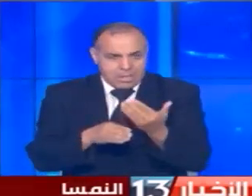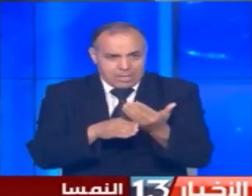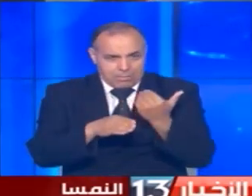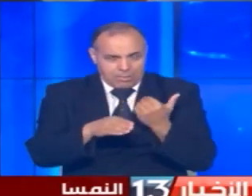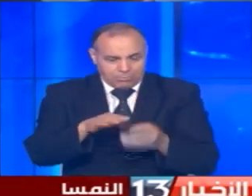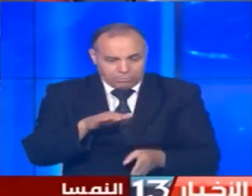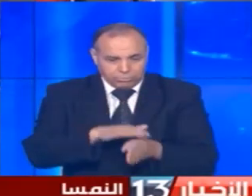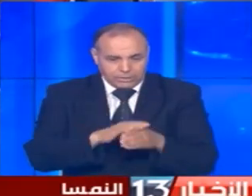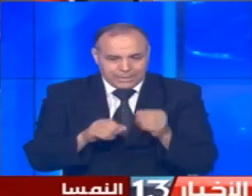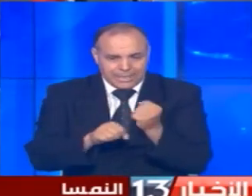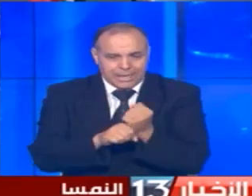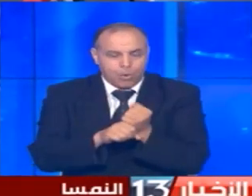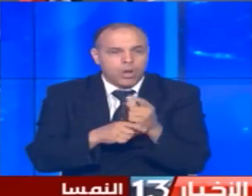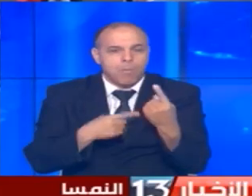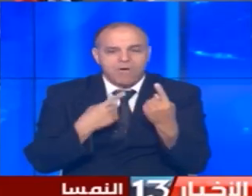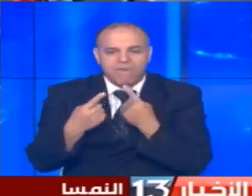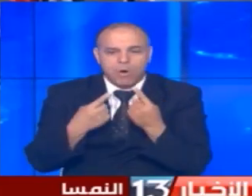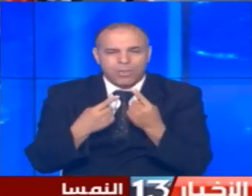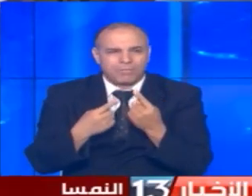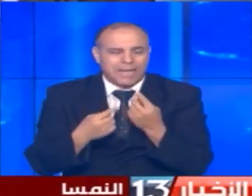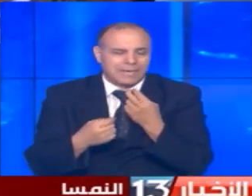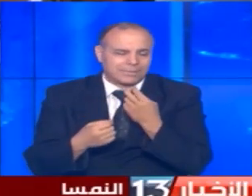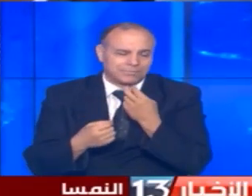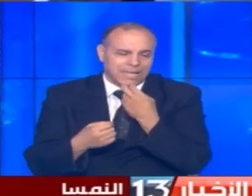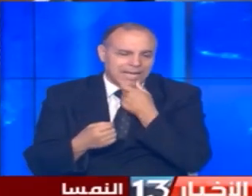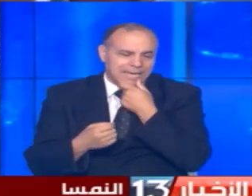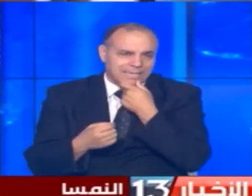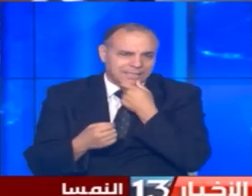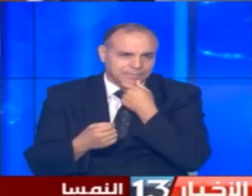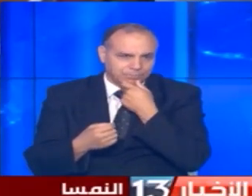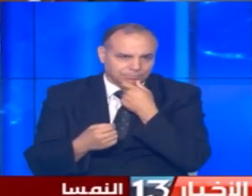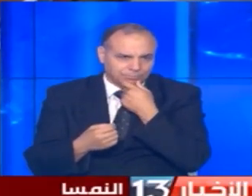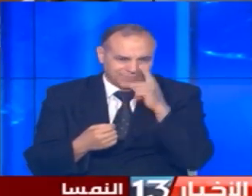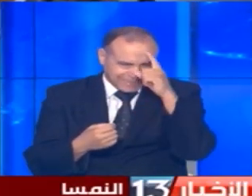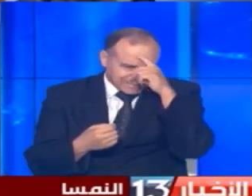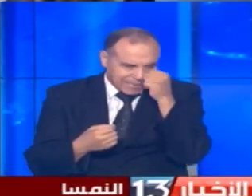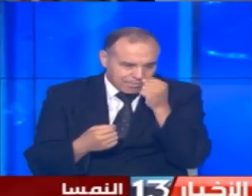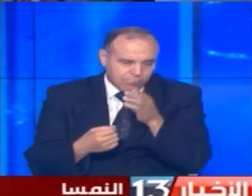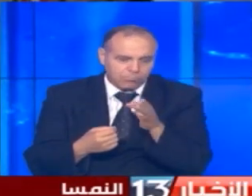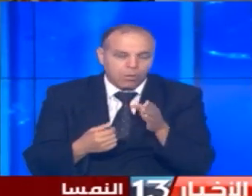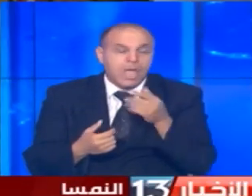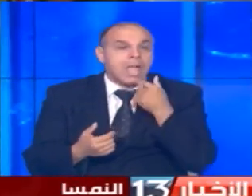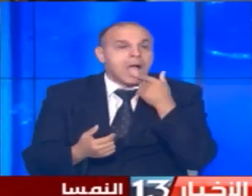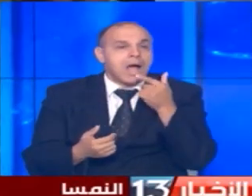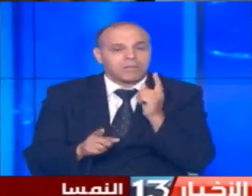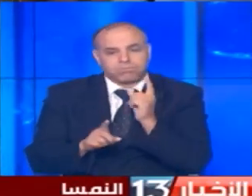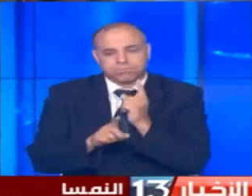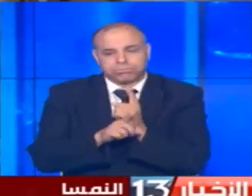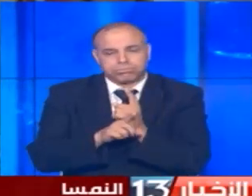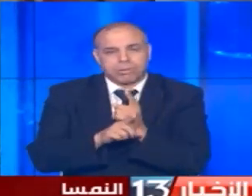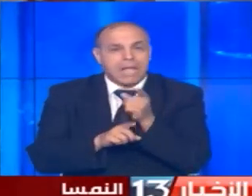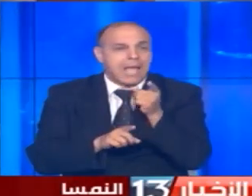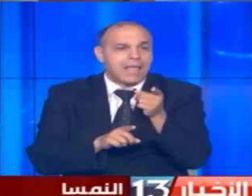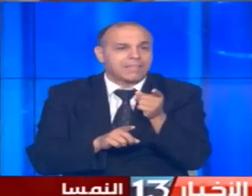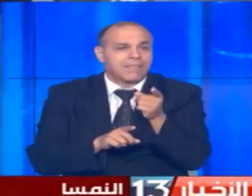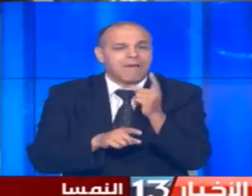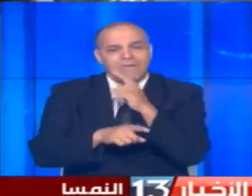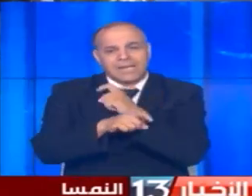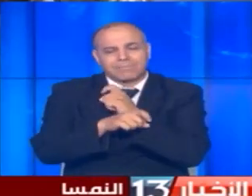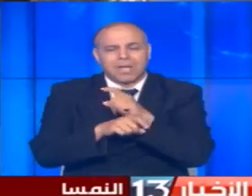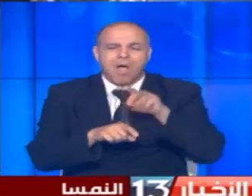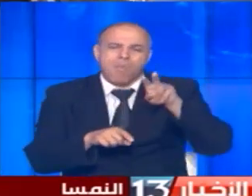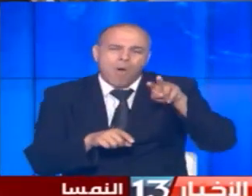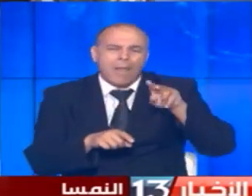انطلاق العد العكسي لمفاوضات بريكسيت التي توصف بالشاقة. ويعتبر لقاء سالزبورغ قمة غير رسمية